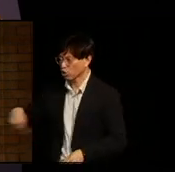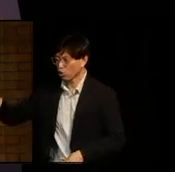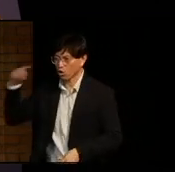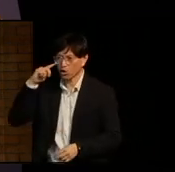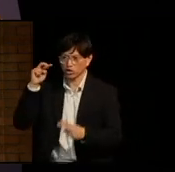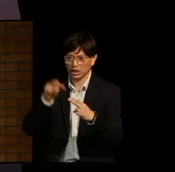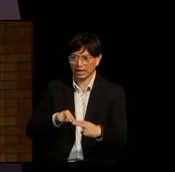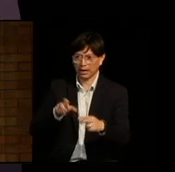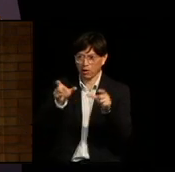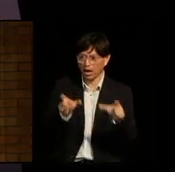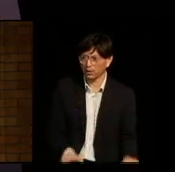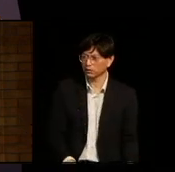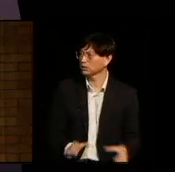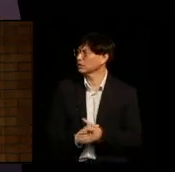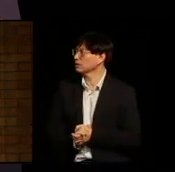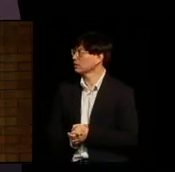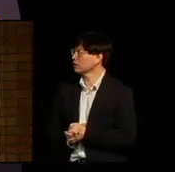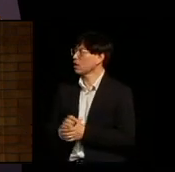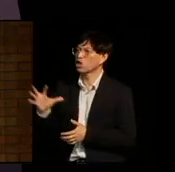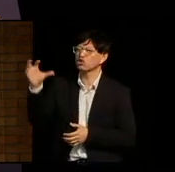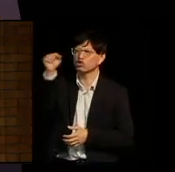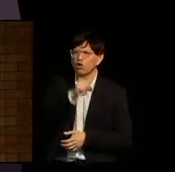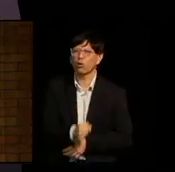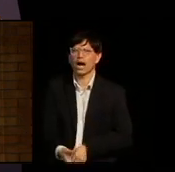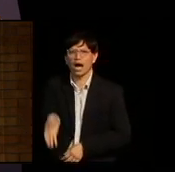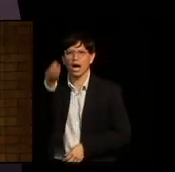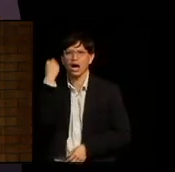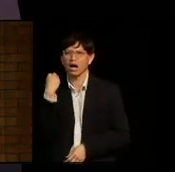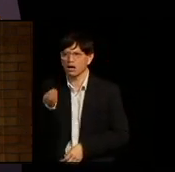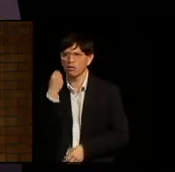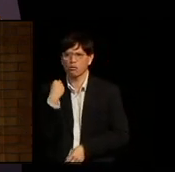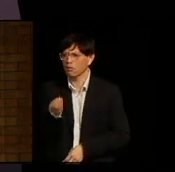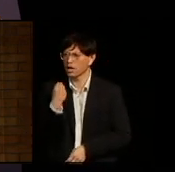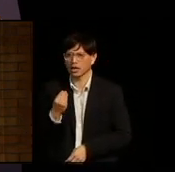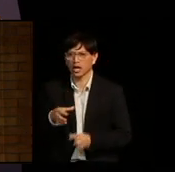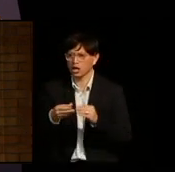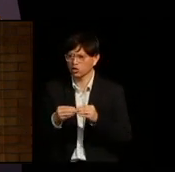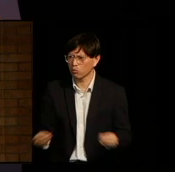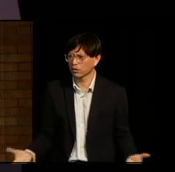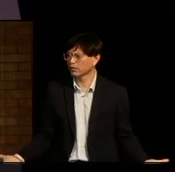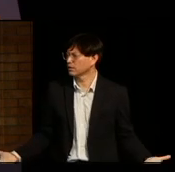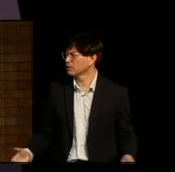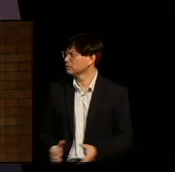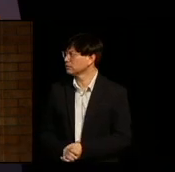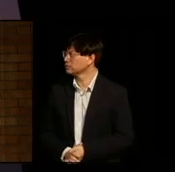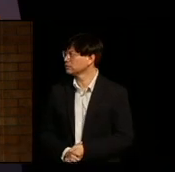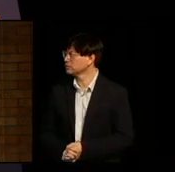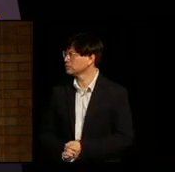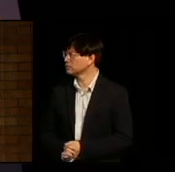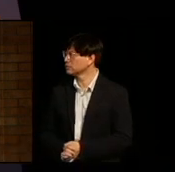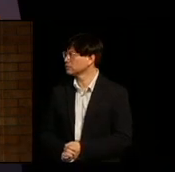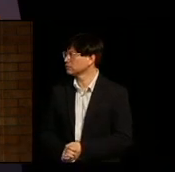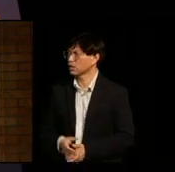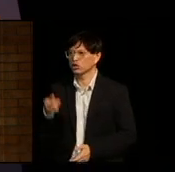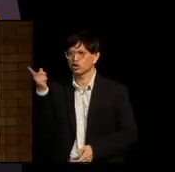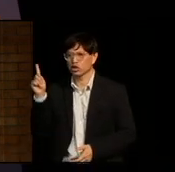esseri umani di trovare il perché ad una ad una situazione no cercare la la soluzione di